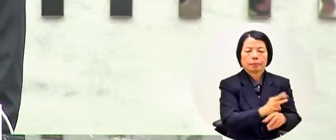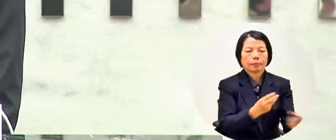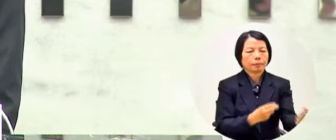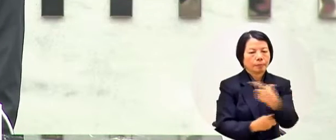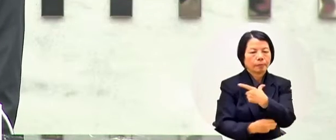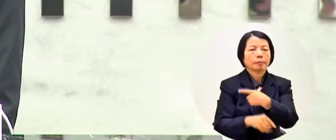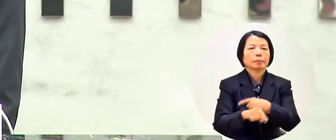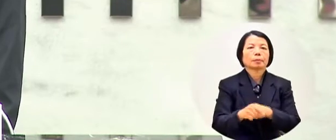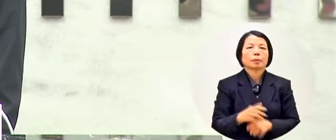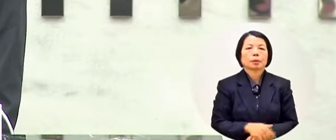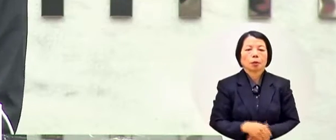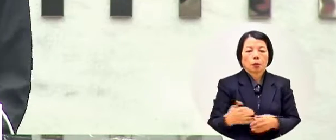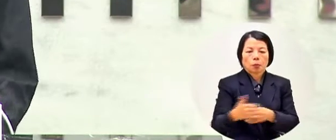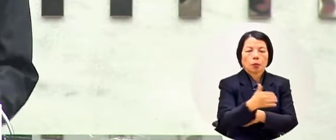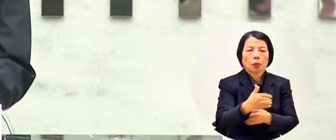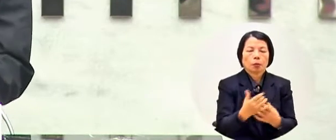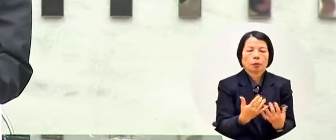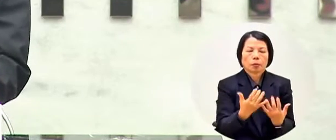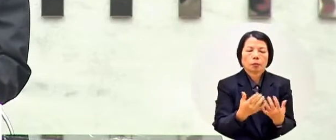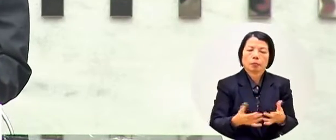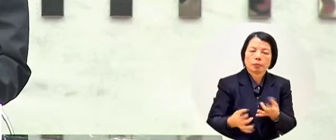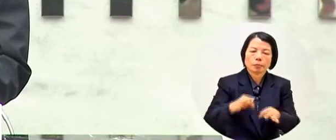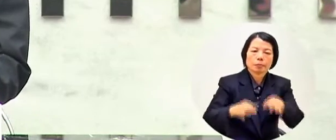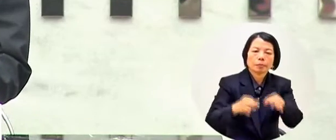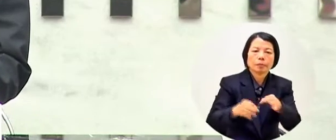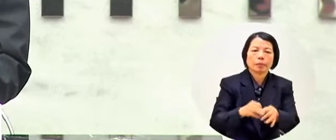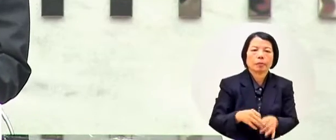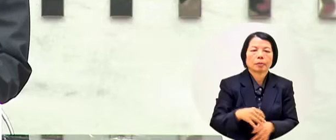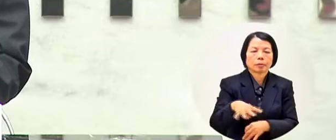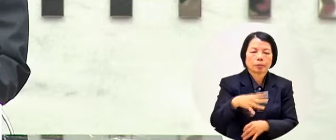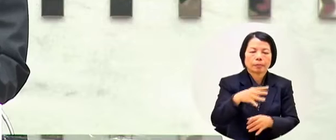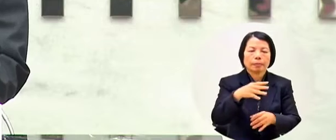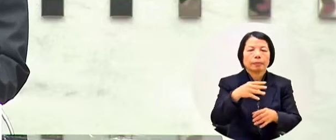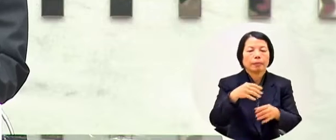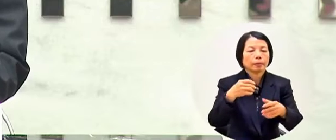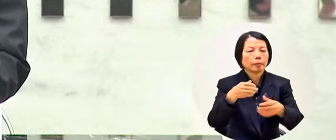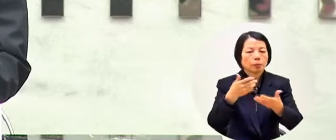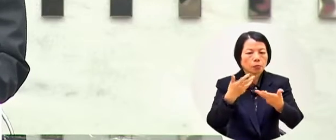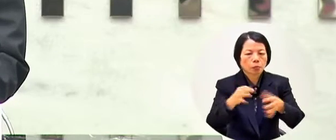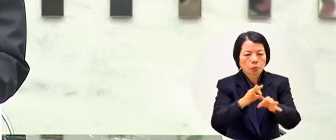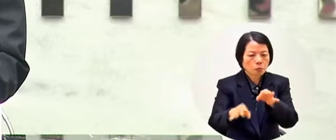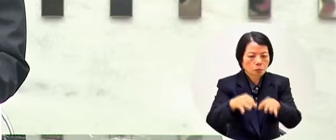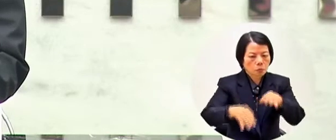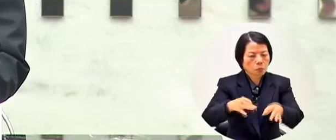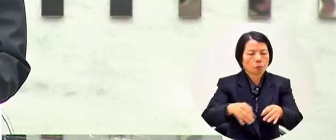约2430公吨，较去年同期成长37%。